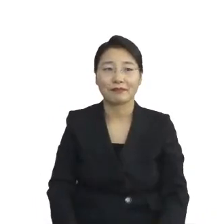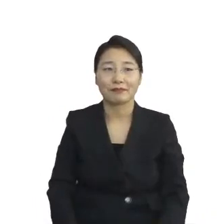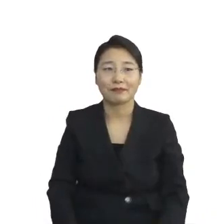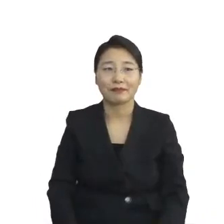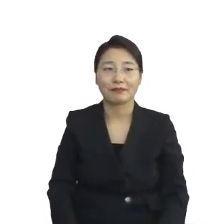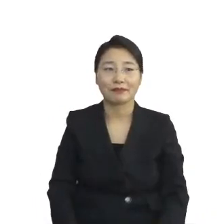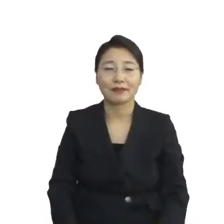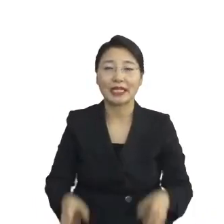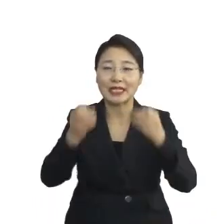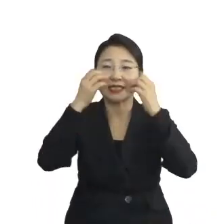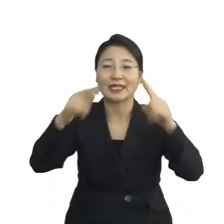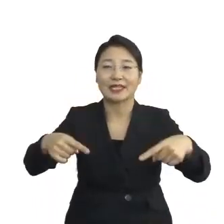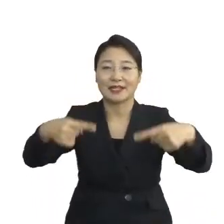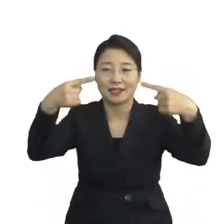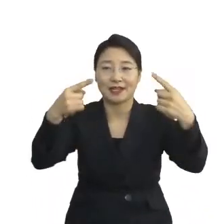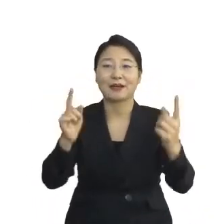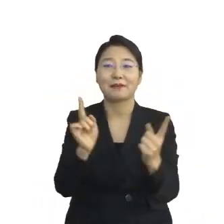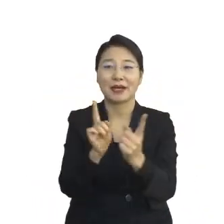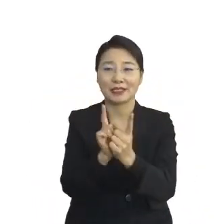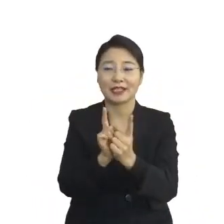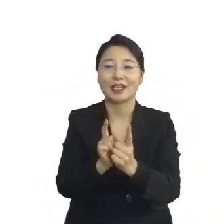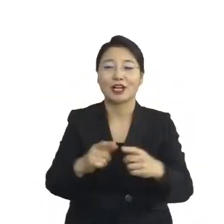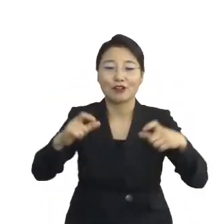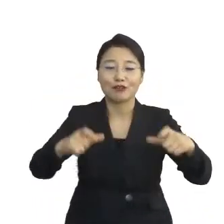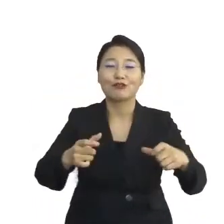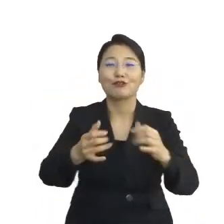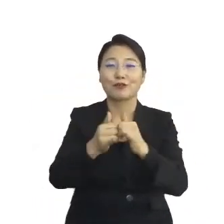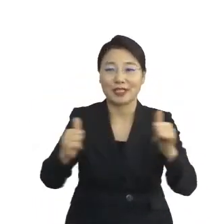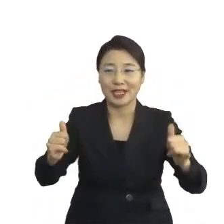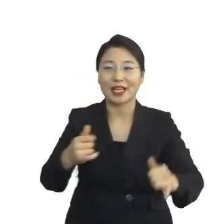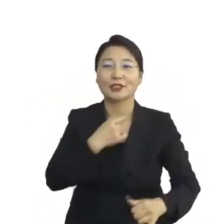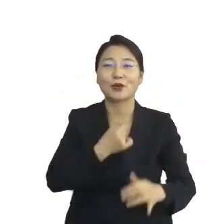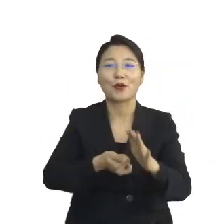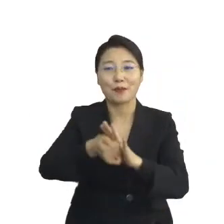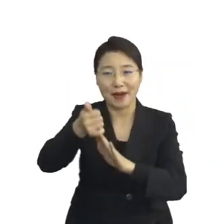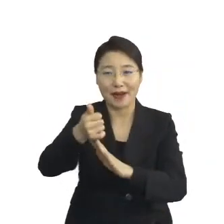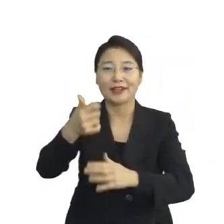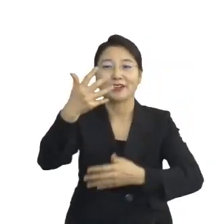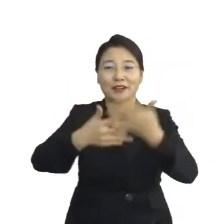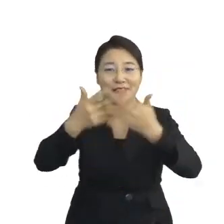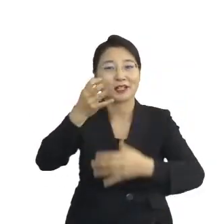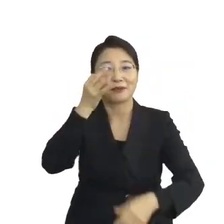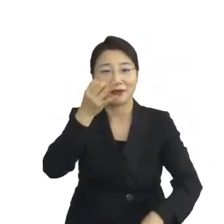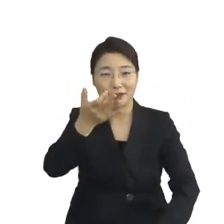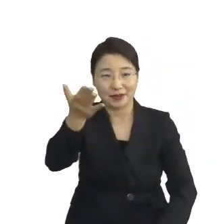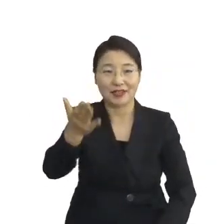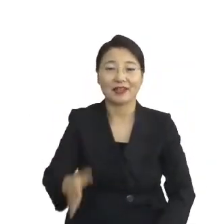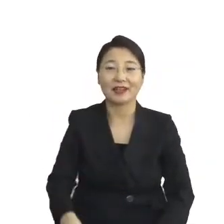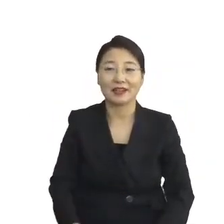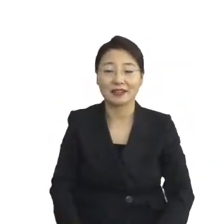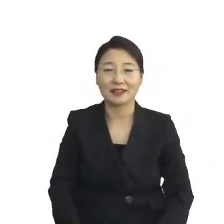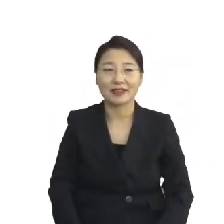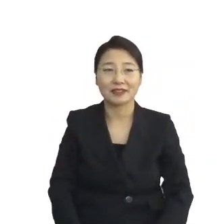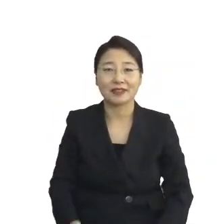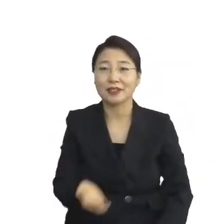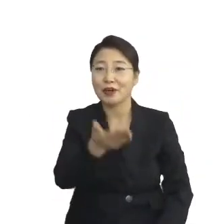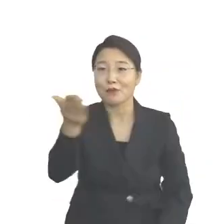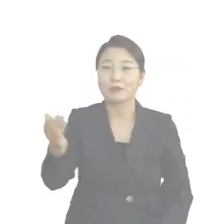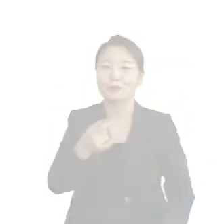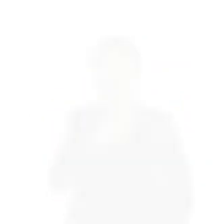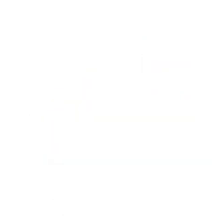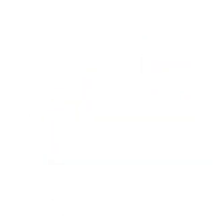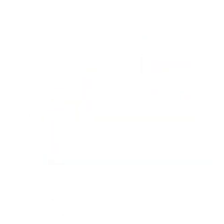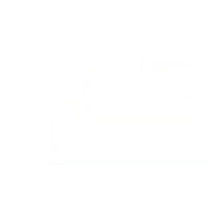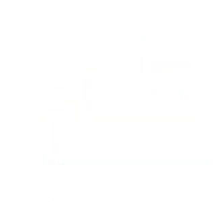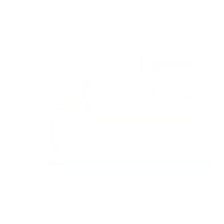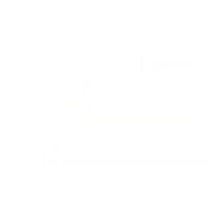다음은 새해를 맞은 우리 구민들의 소망을 동영상으로 준비해봤는데요. 여러 분야에 계신 우리 구민들께서 올해 어떤